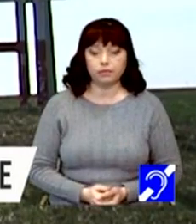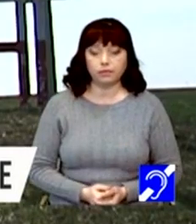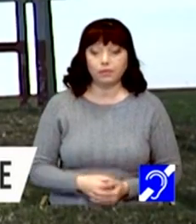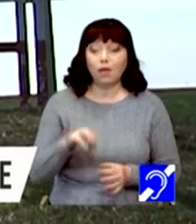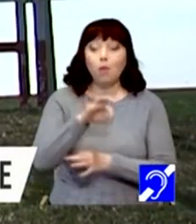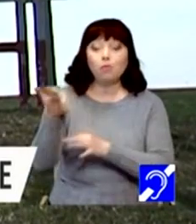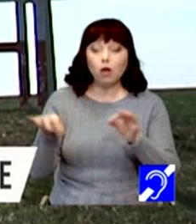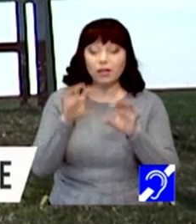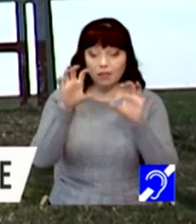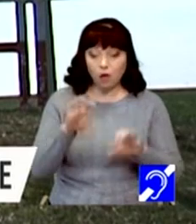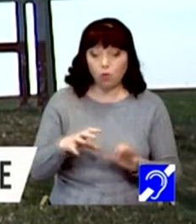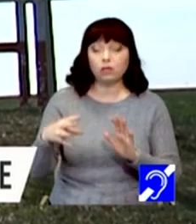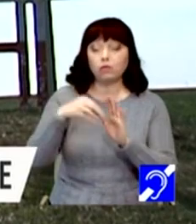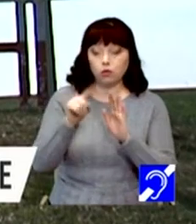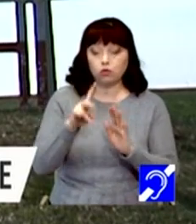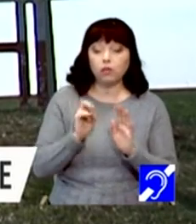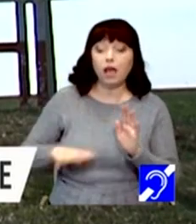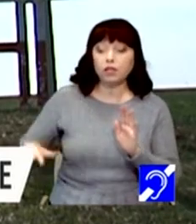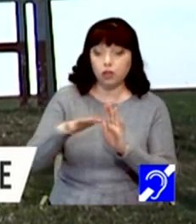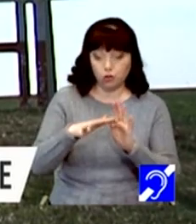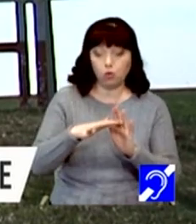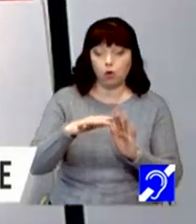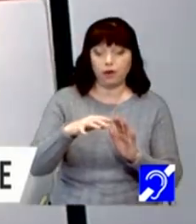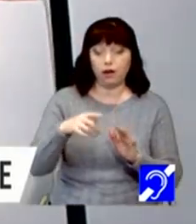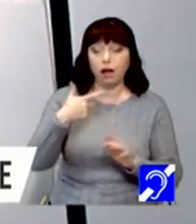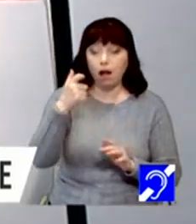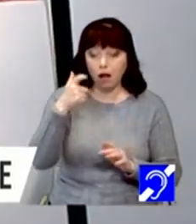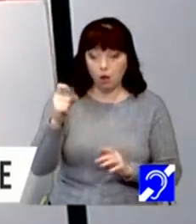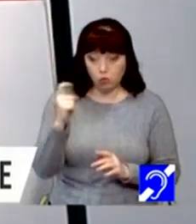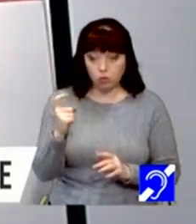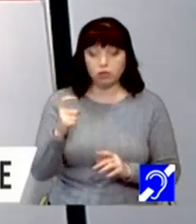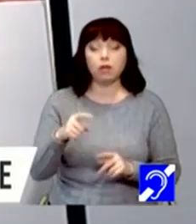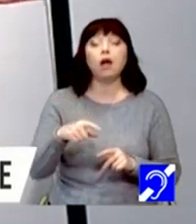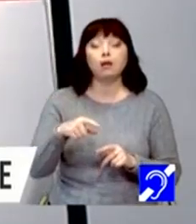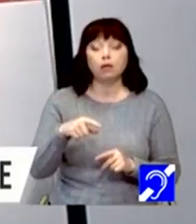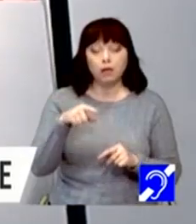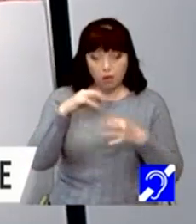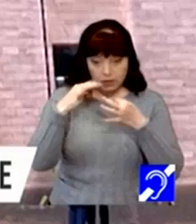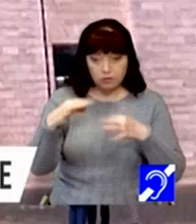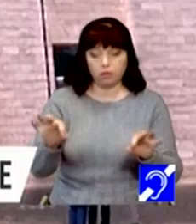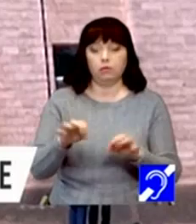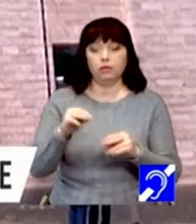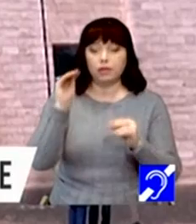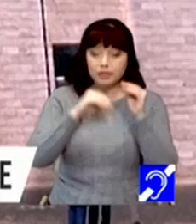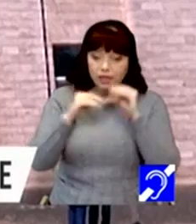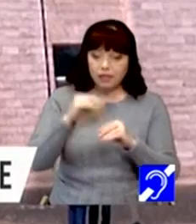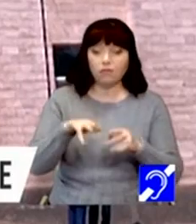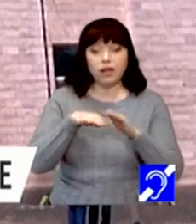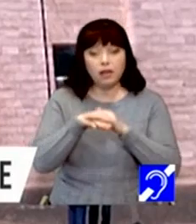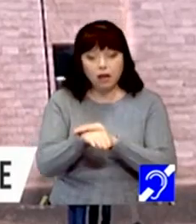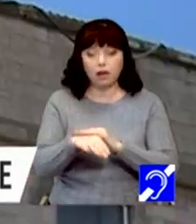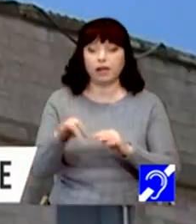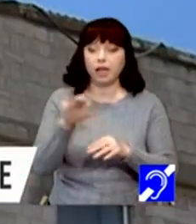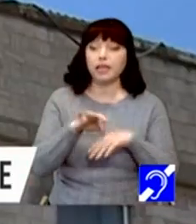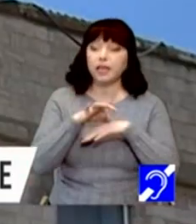proiectul de lege prevede că pe teritoriul unității teritoriale autonome gagauzia Este cităm permisă confecționarea depozitarea